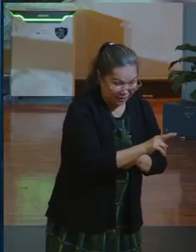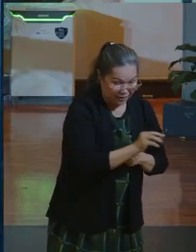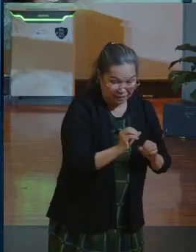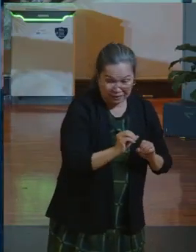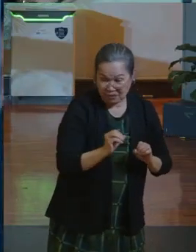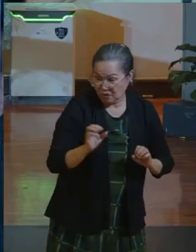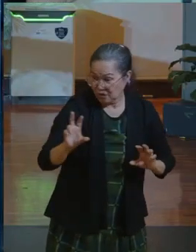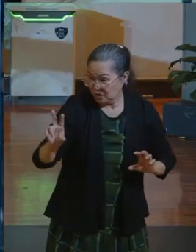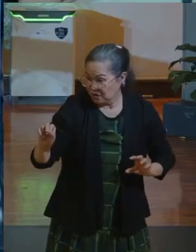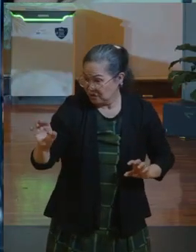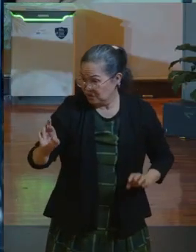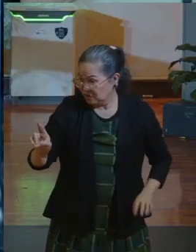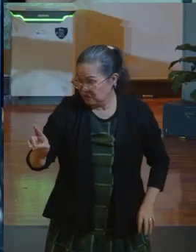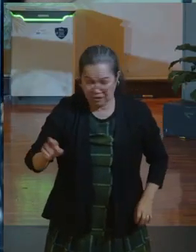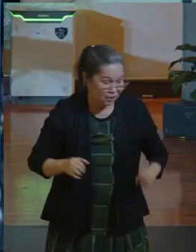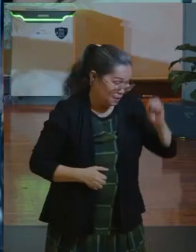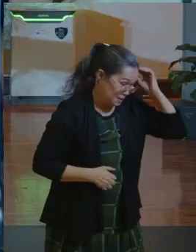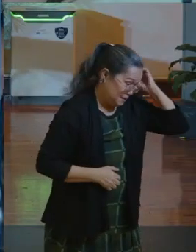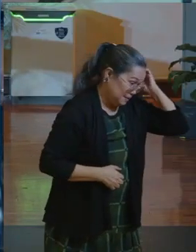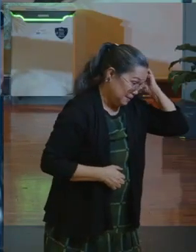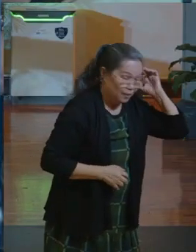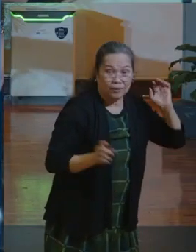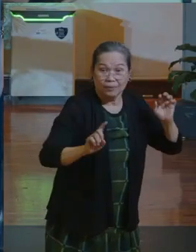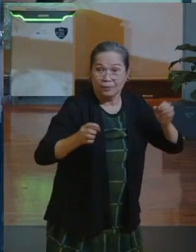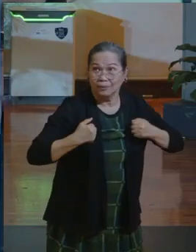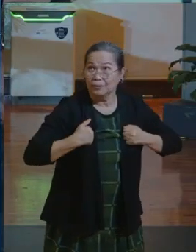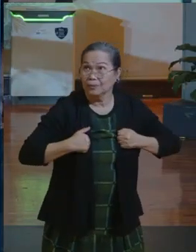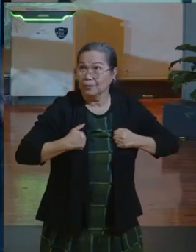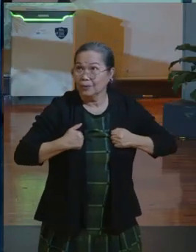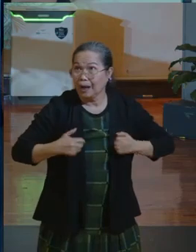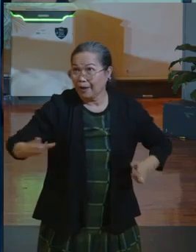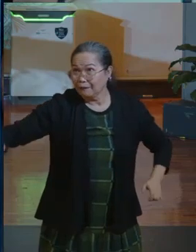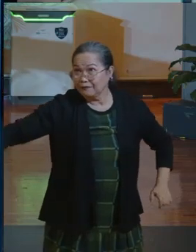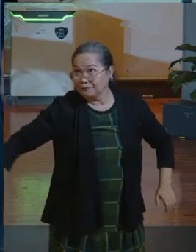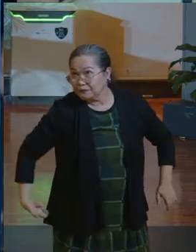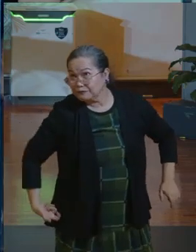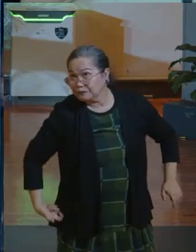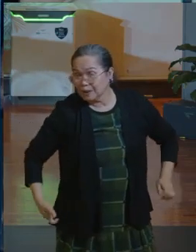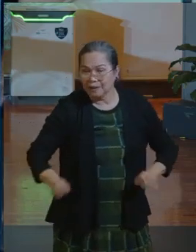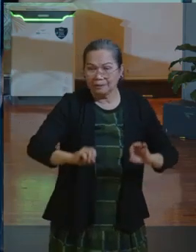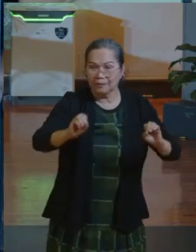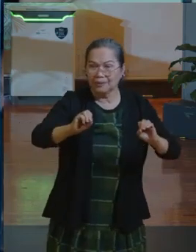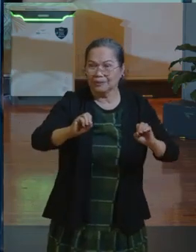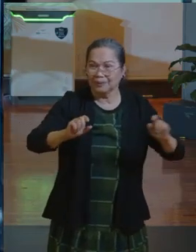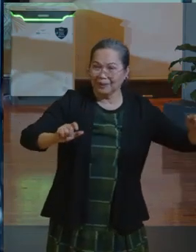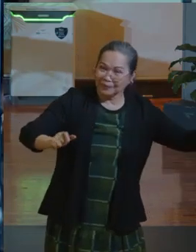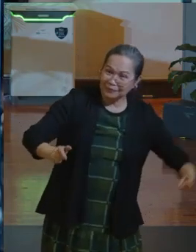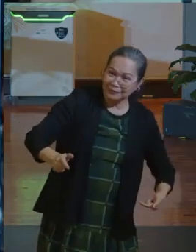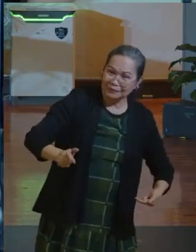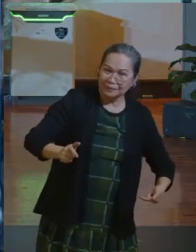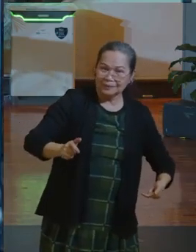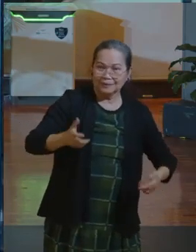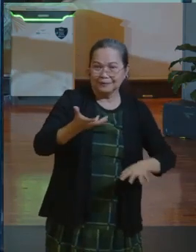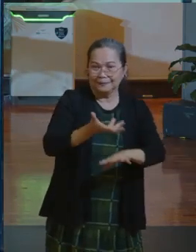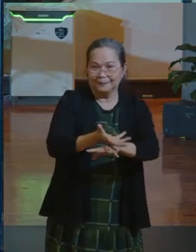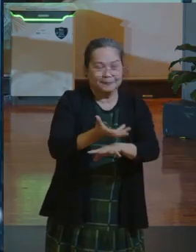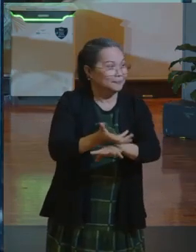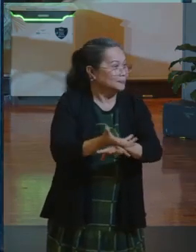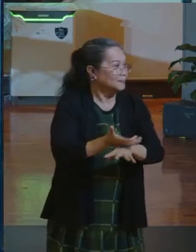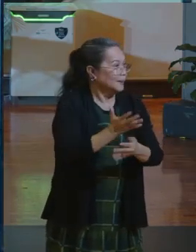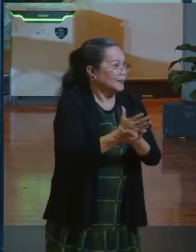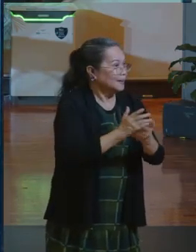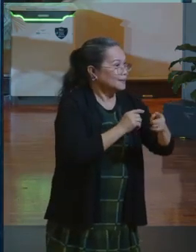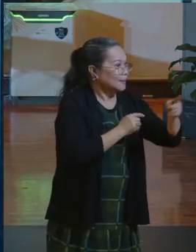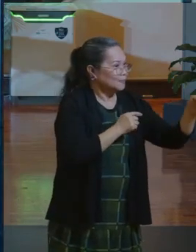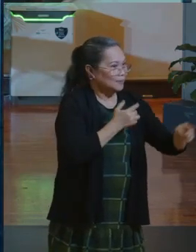wala. O kung may banyo, may bidet, o walang bidet. Minsan